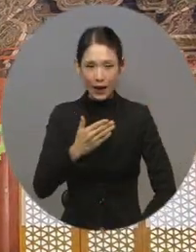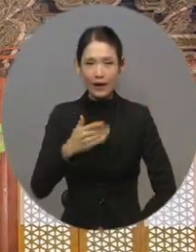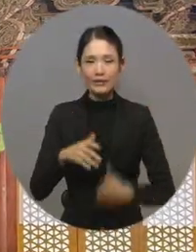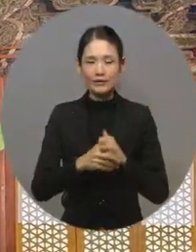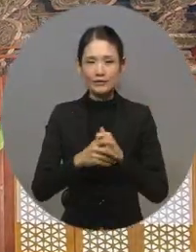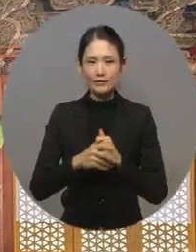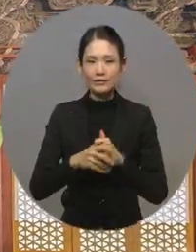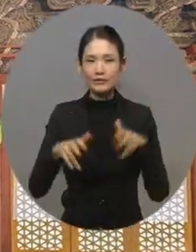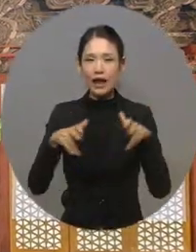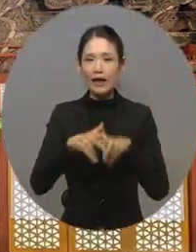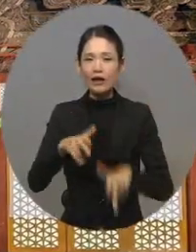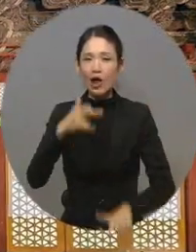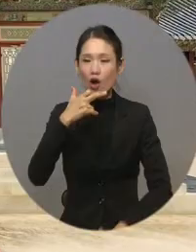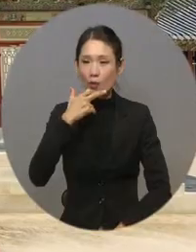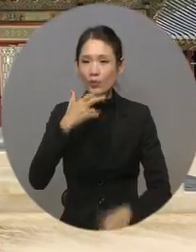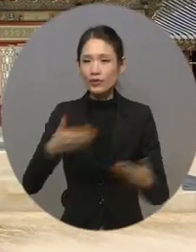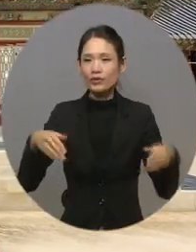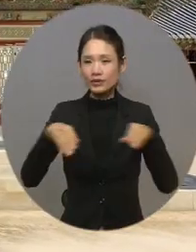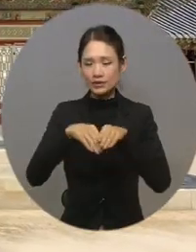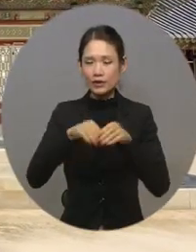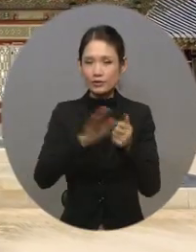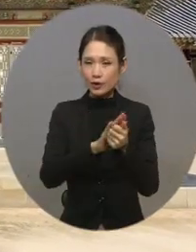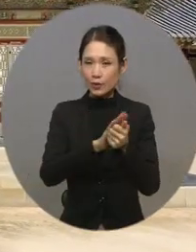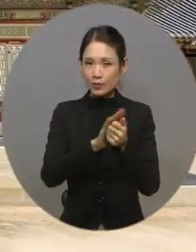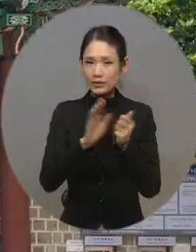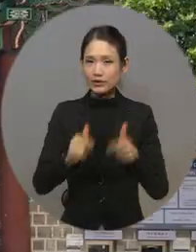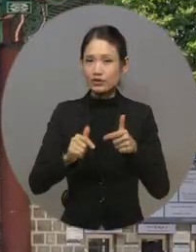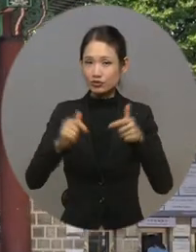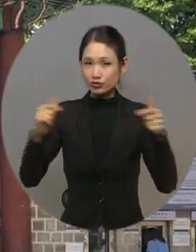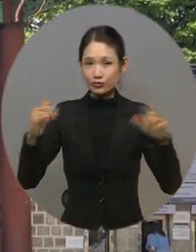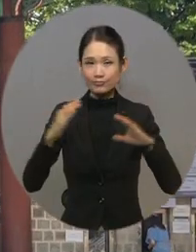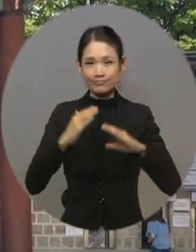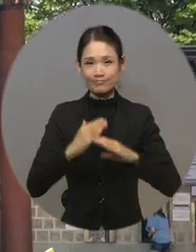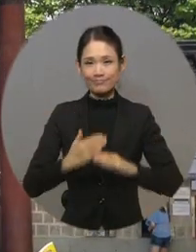배리어프리 시설과 서비스를 확대하고 있습니다.